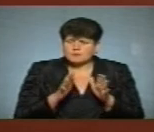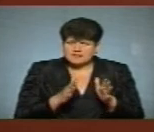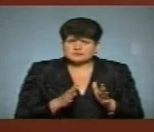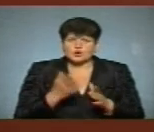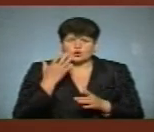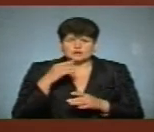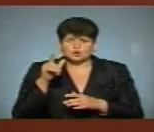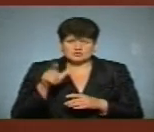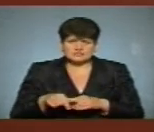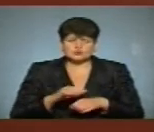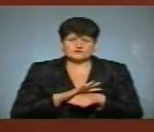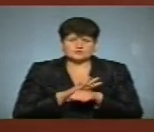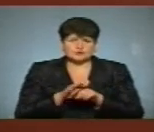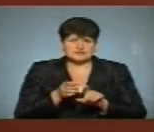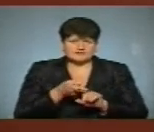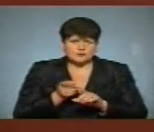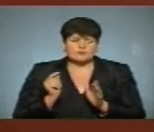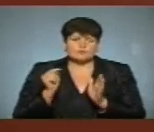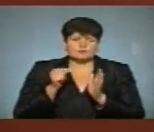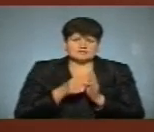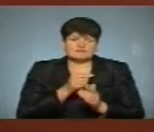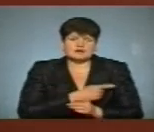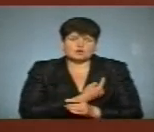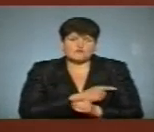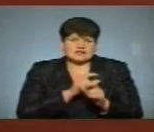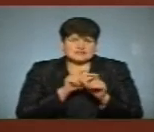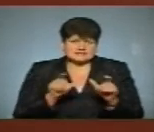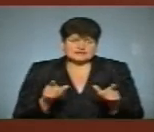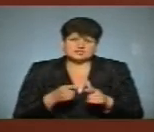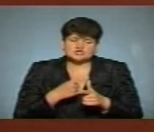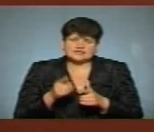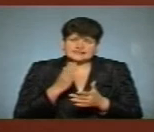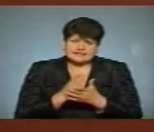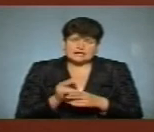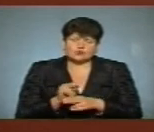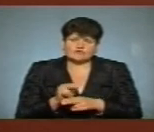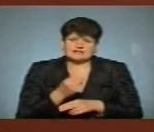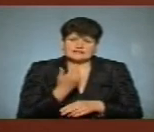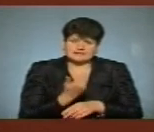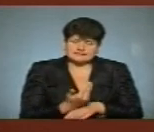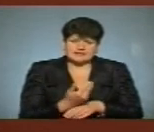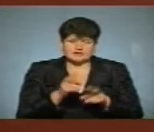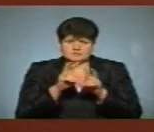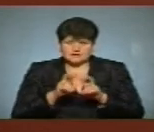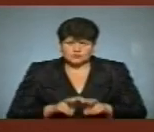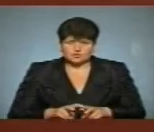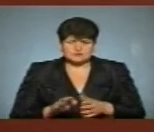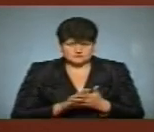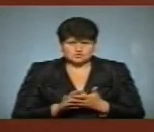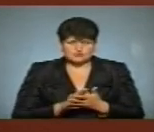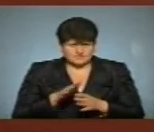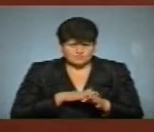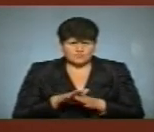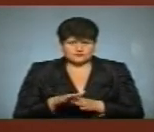людина з коронавірусною інфекцією потрапляє до лікувального закладу, чи є лікування для неї, а також діагностика безкоштовним